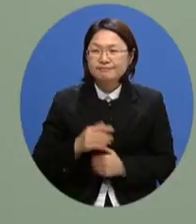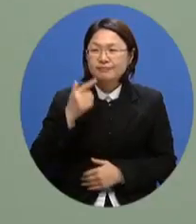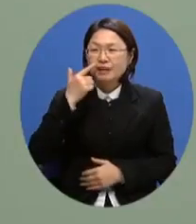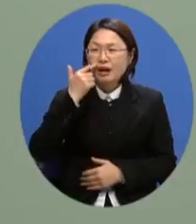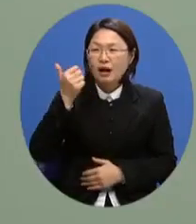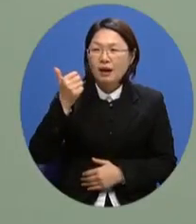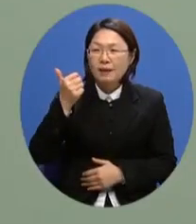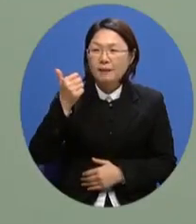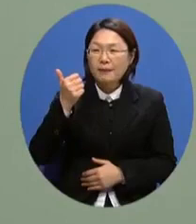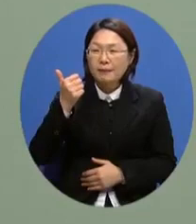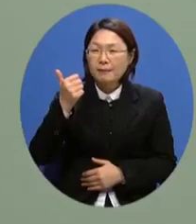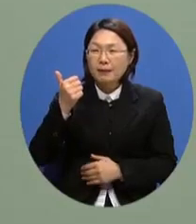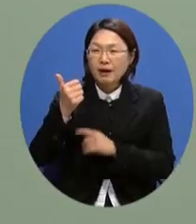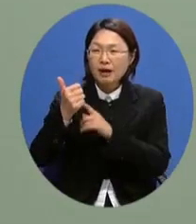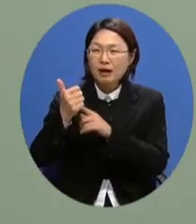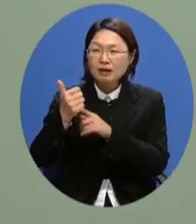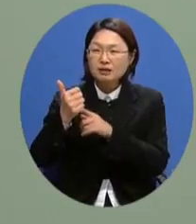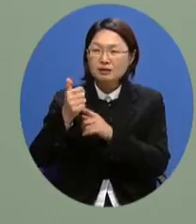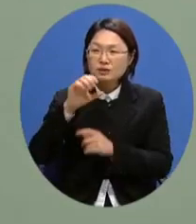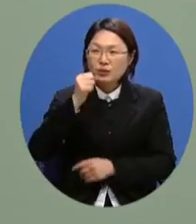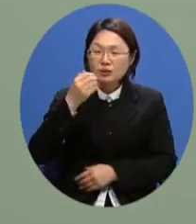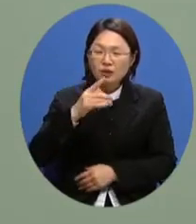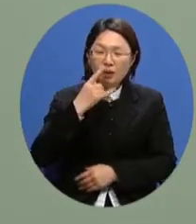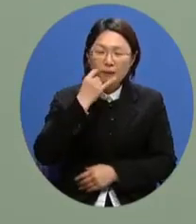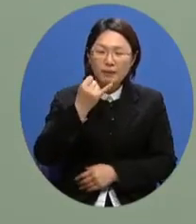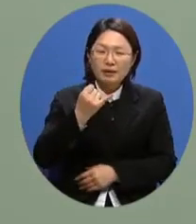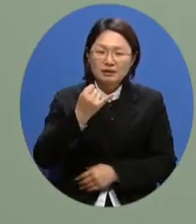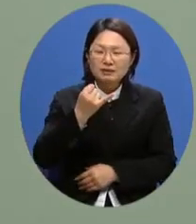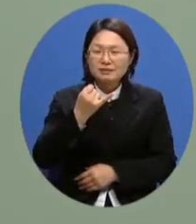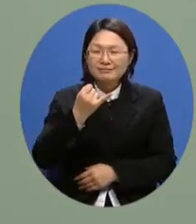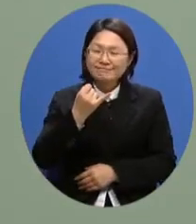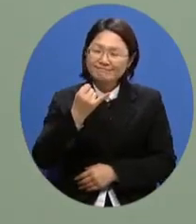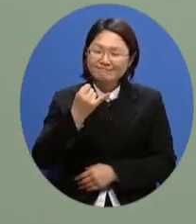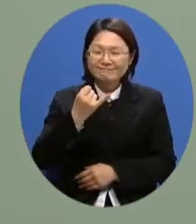아빠는 찾는다지, 엄마는 안 찾네.